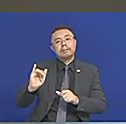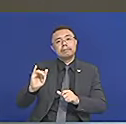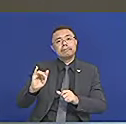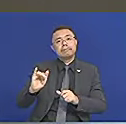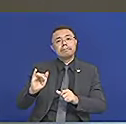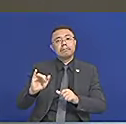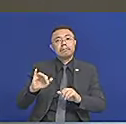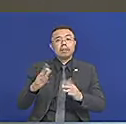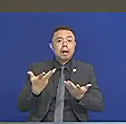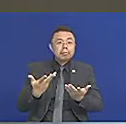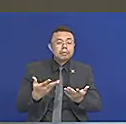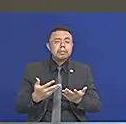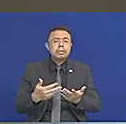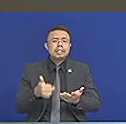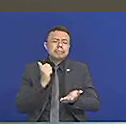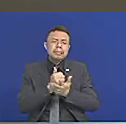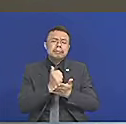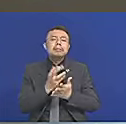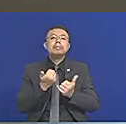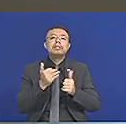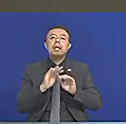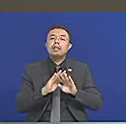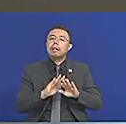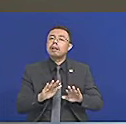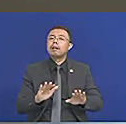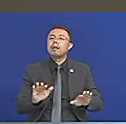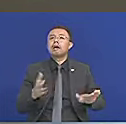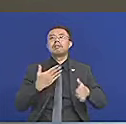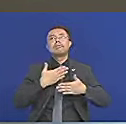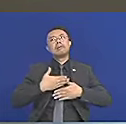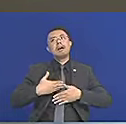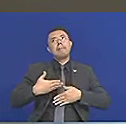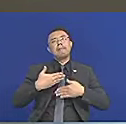Tapi bisa-bisanya loh tenang, nyaman.